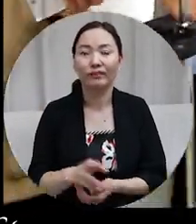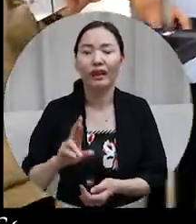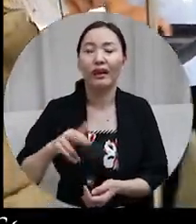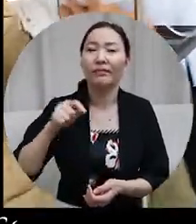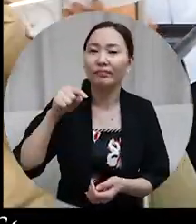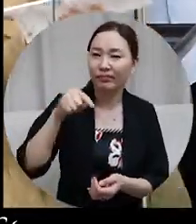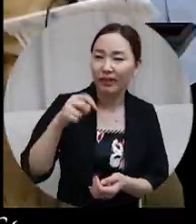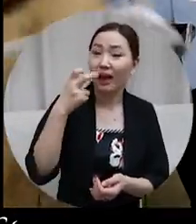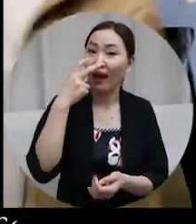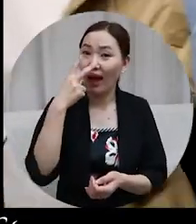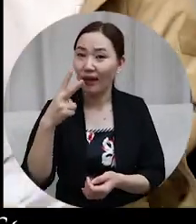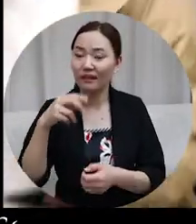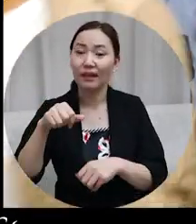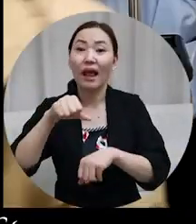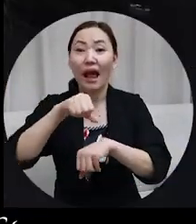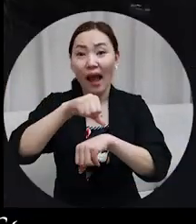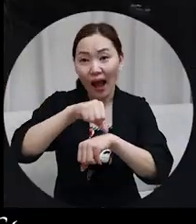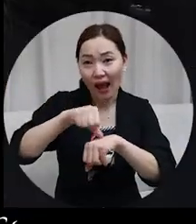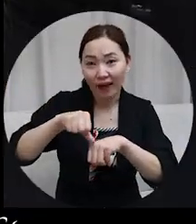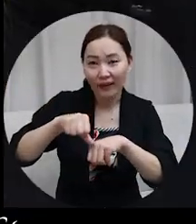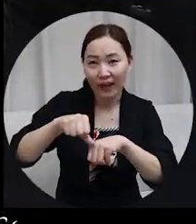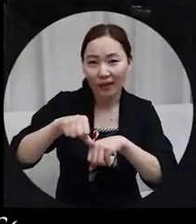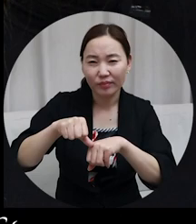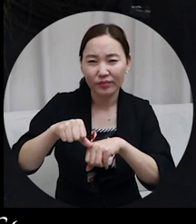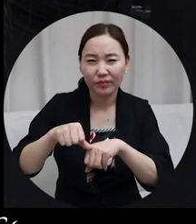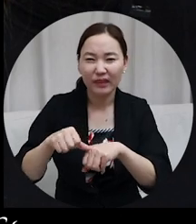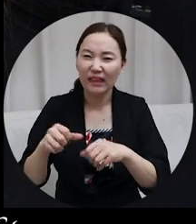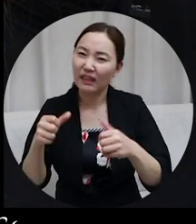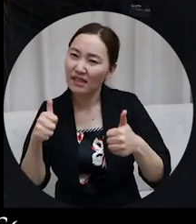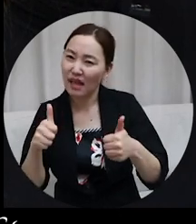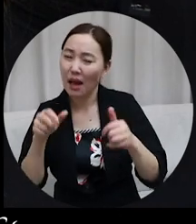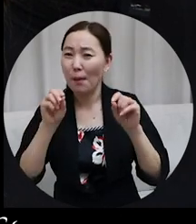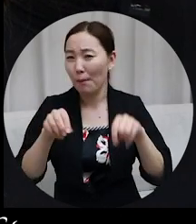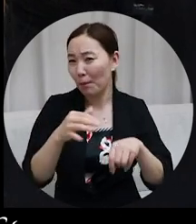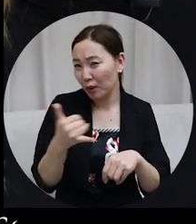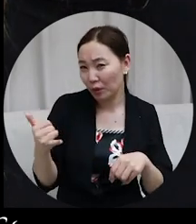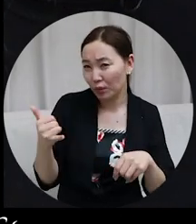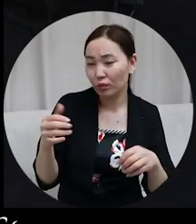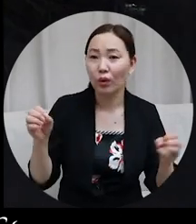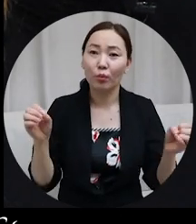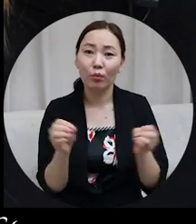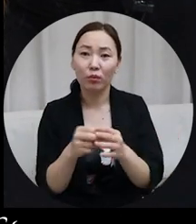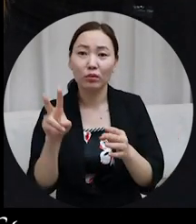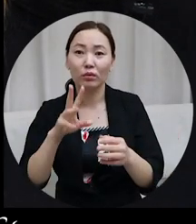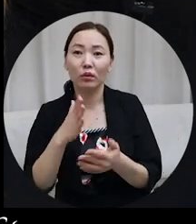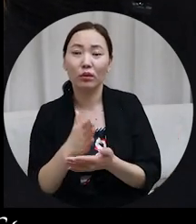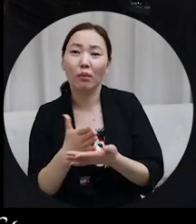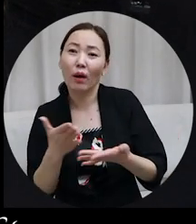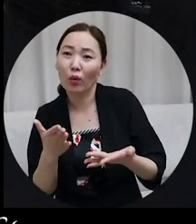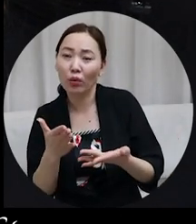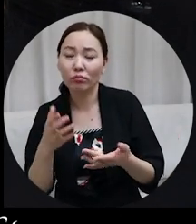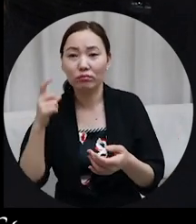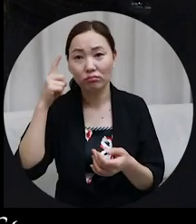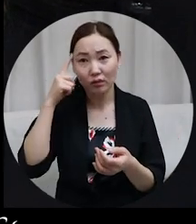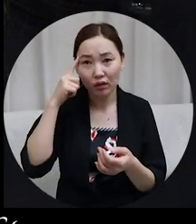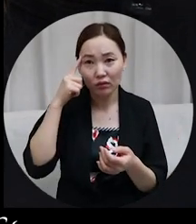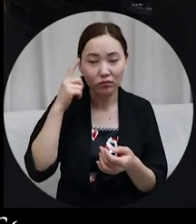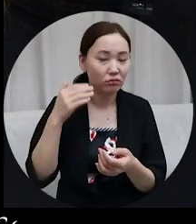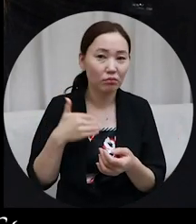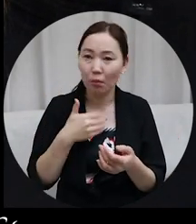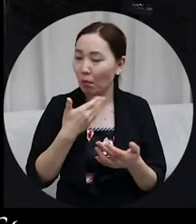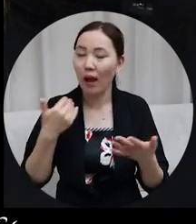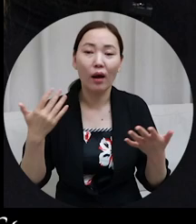яг тэдний хараал надад бол энэ хагалгаанд эргэлзэх тийм бүтэхгүй болов яах вэ гэсэн